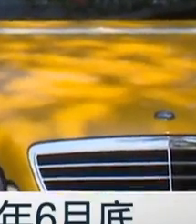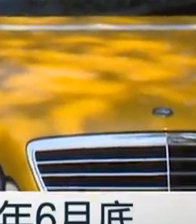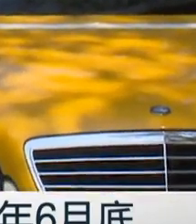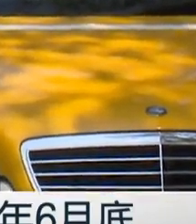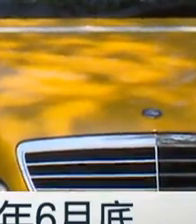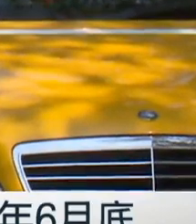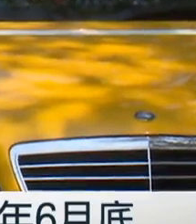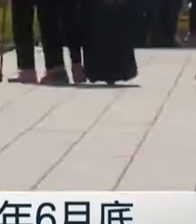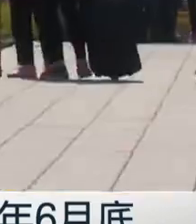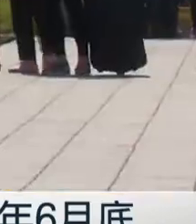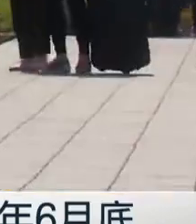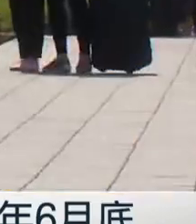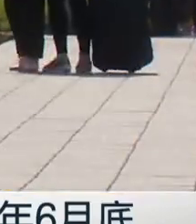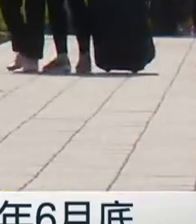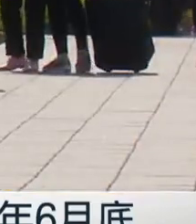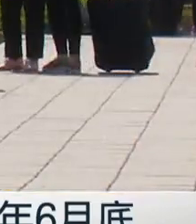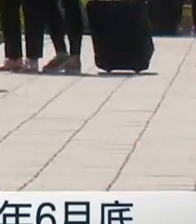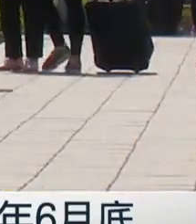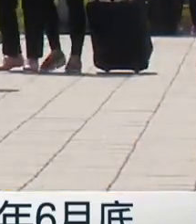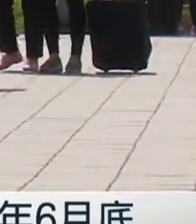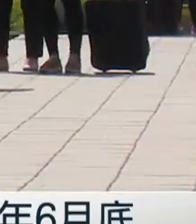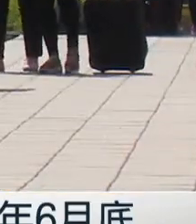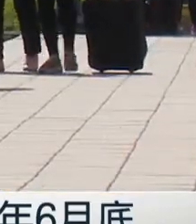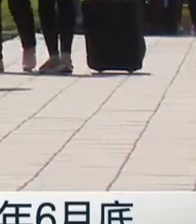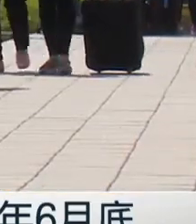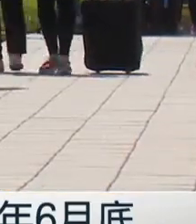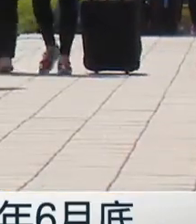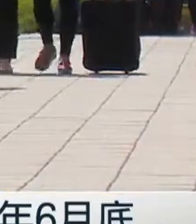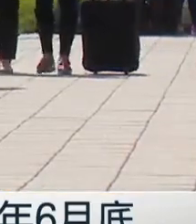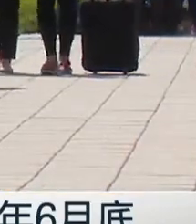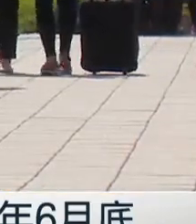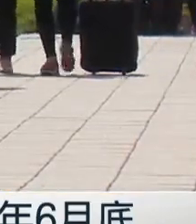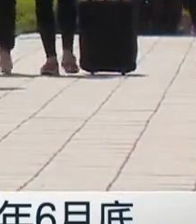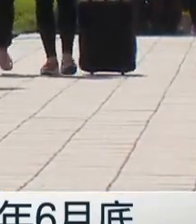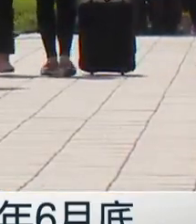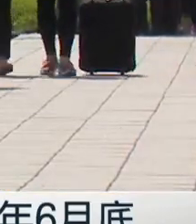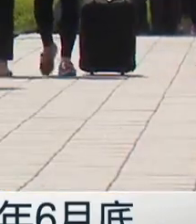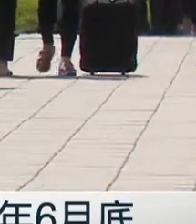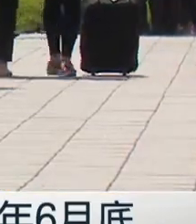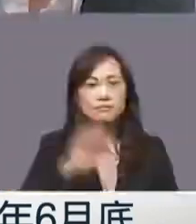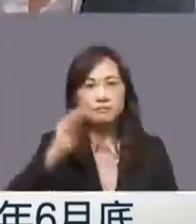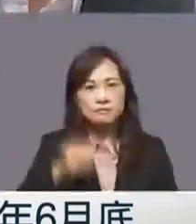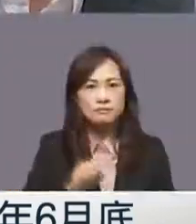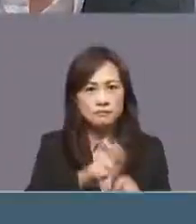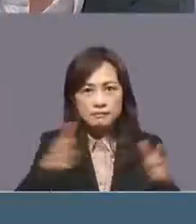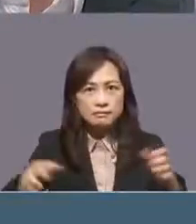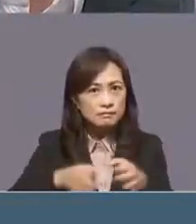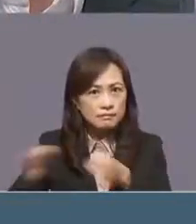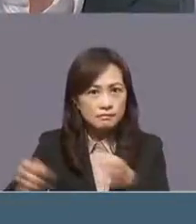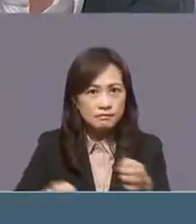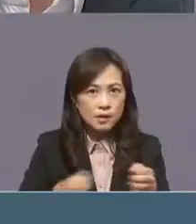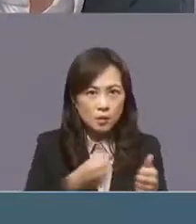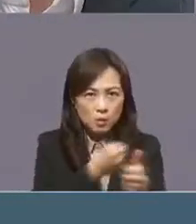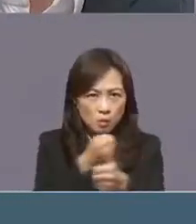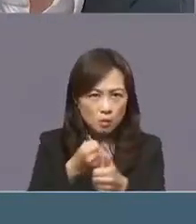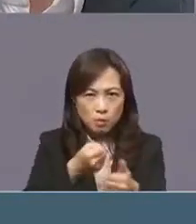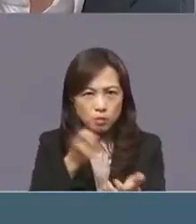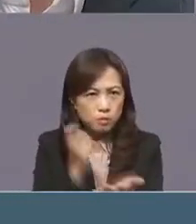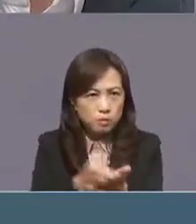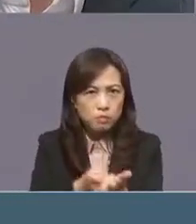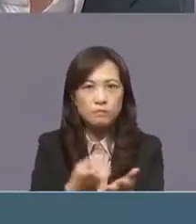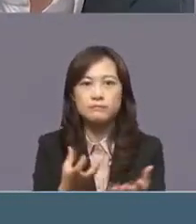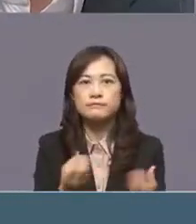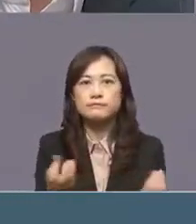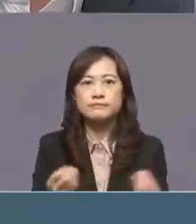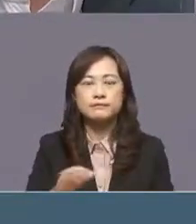年，让相关防疫作为、设备、物资跟医疗量能得以持续准备。 目前确诊数较